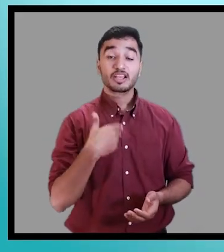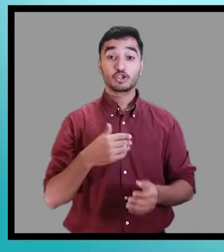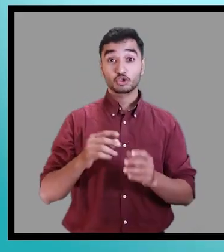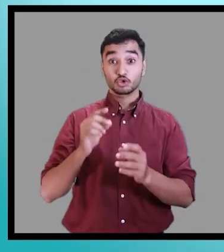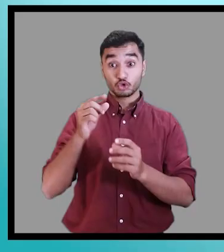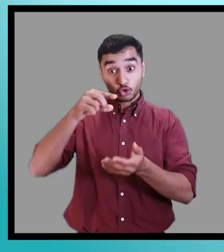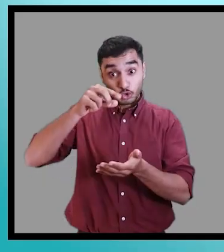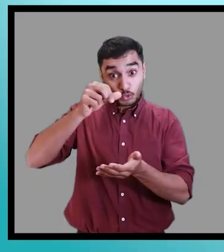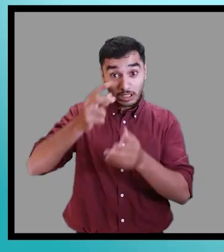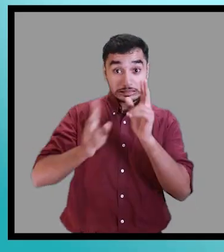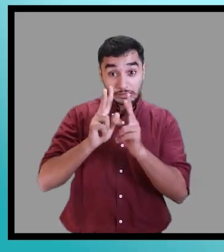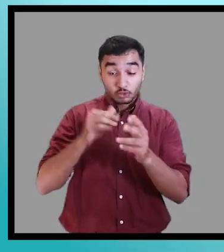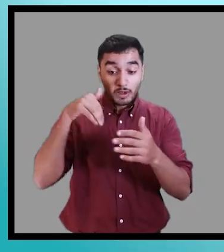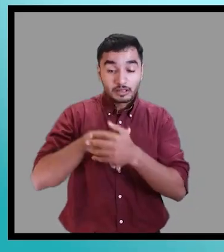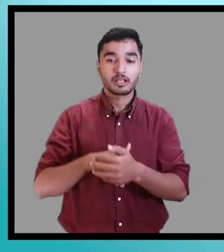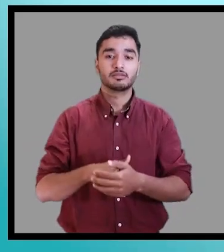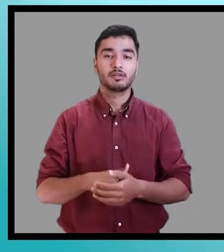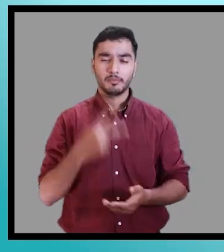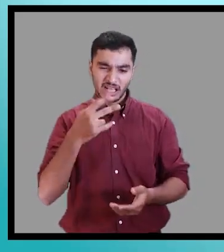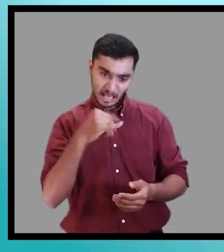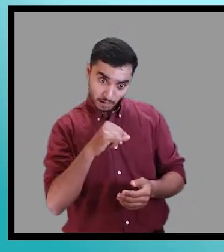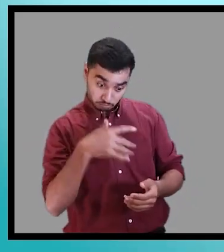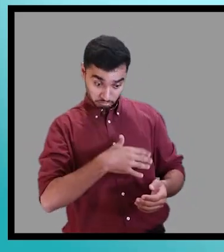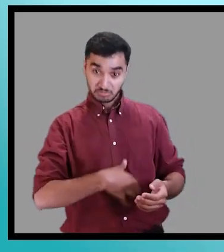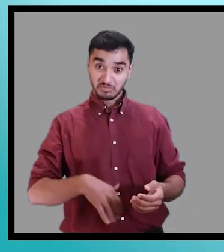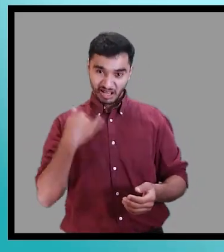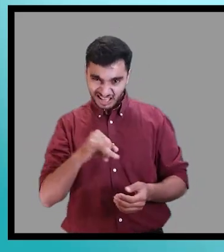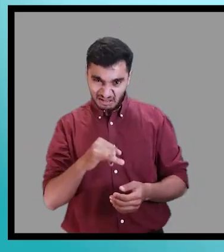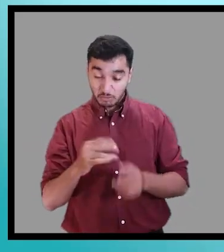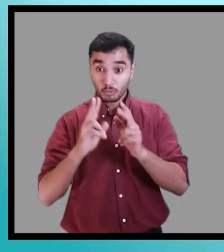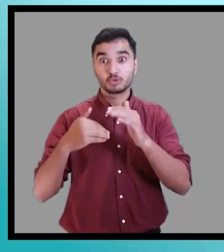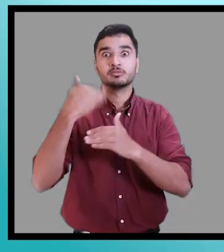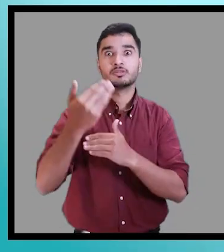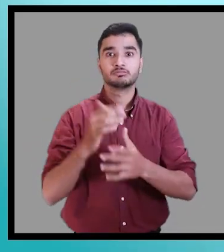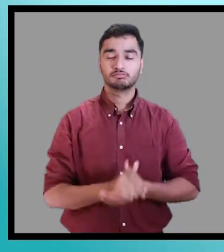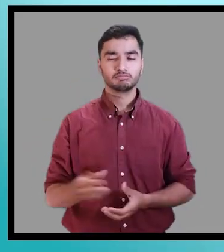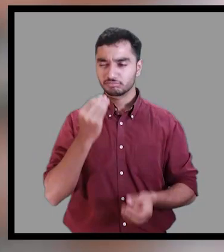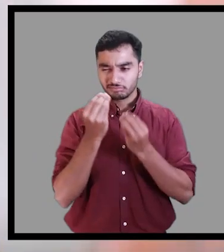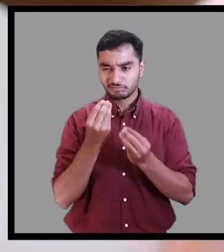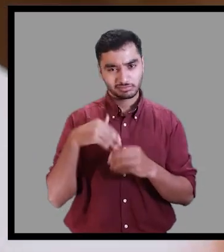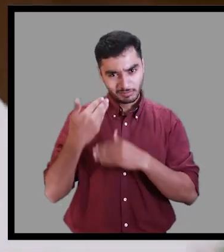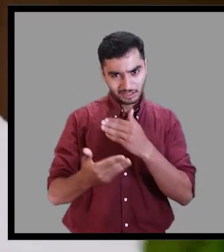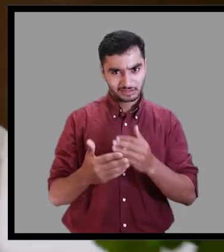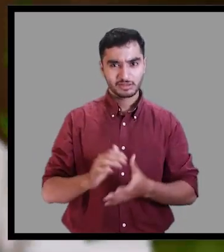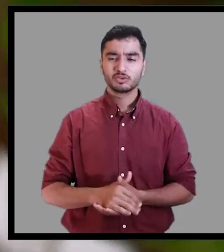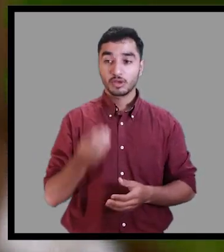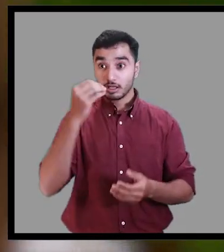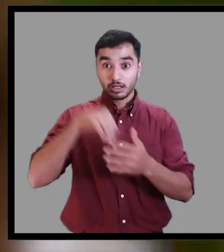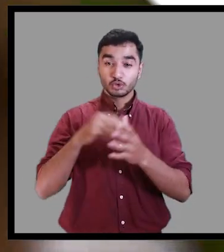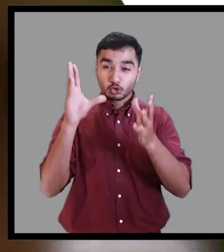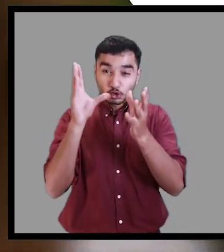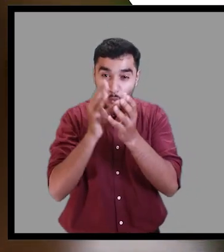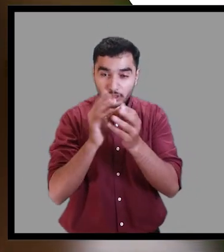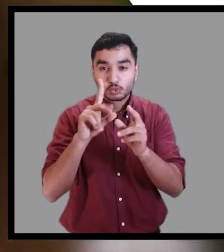हैं जो शुगर लेवल्स को नॉर्मल रखती हैं। ज़रूर उनमें कोई ख़राबी होगी कि ये नॉर्मल लेवल्स बिगड़ रहे हैं। जब आप खाना खाते हैं तो